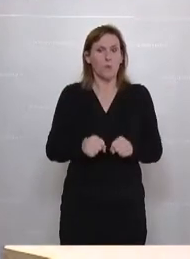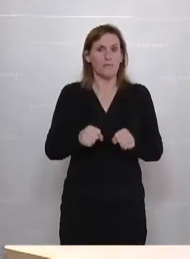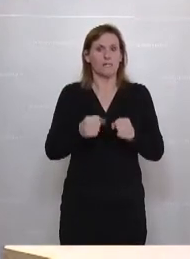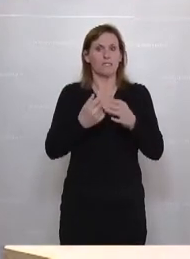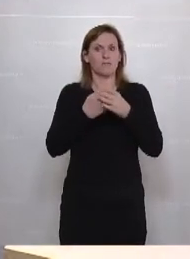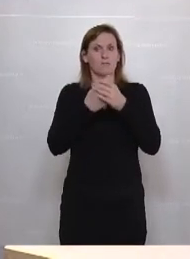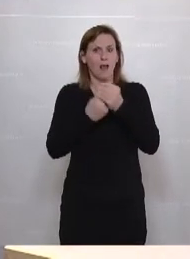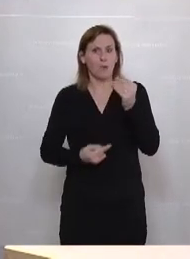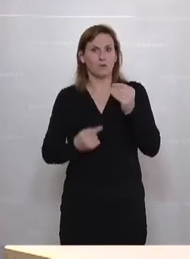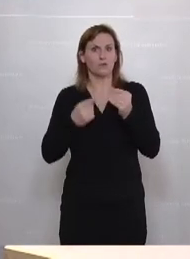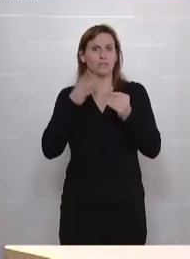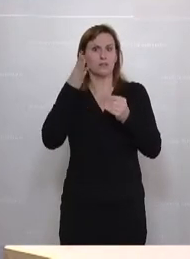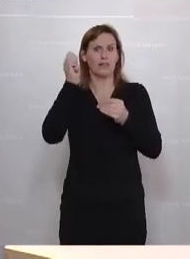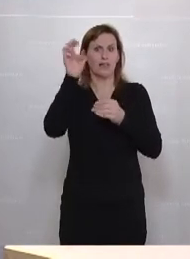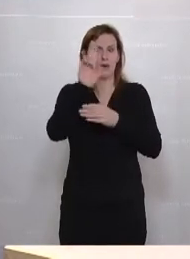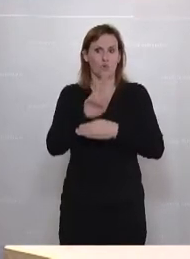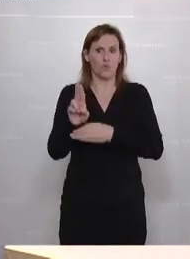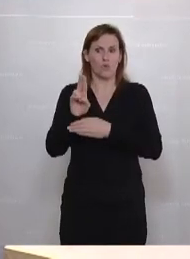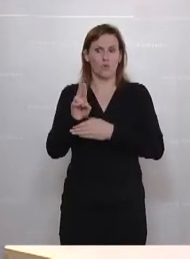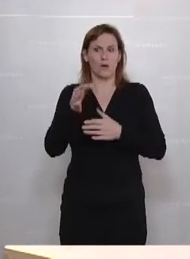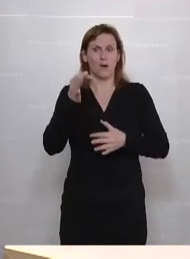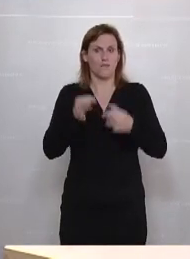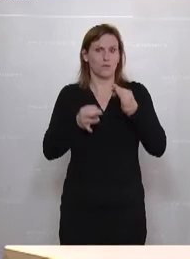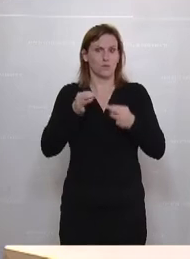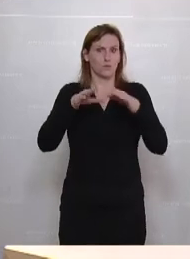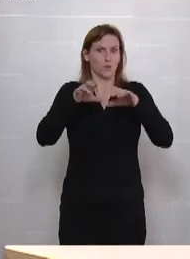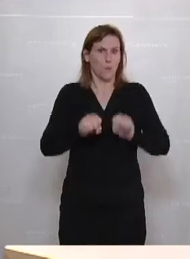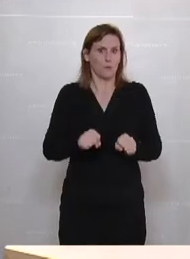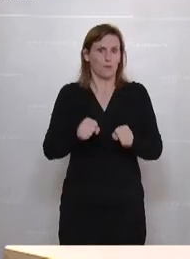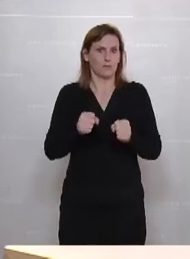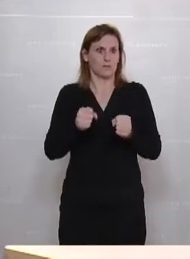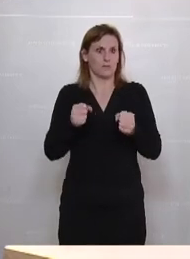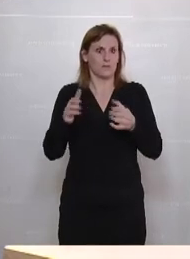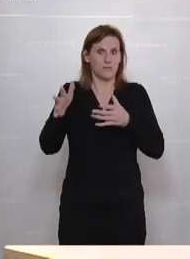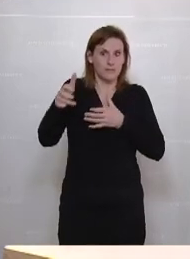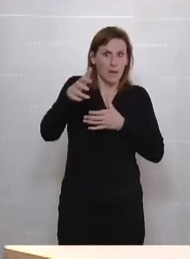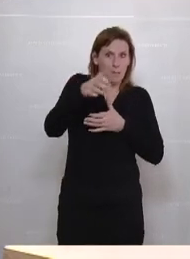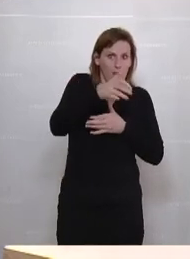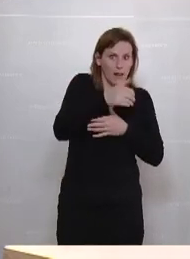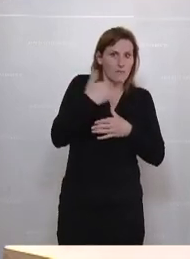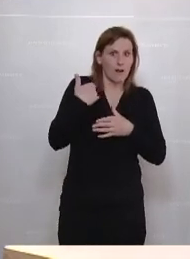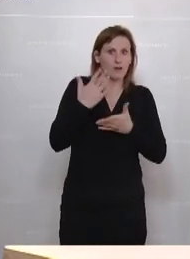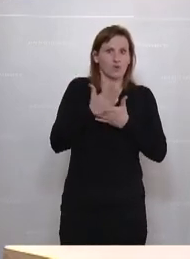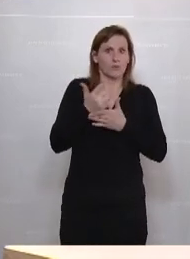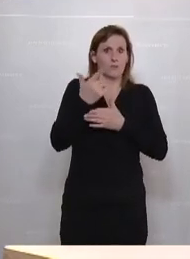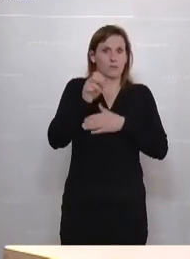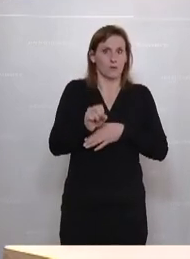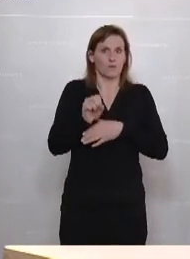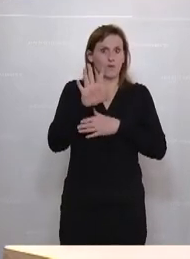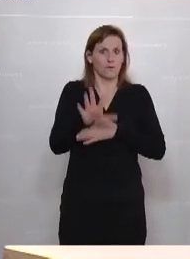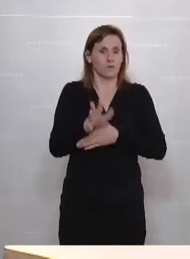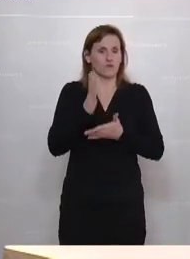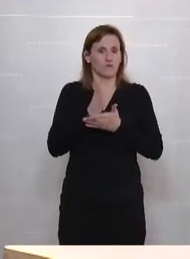Kompetenzverlust in Richtung der EU. Die EU versucht mit diesem Pakt Kompetenz an sich zu ziehen, nachdem sie 2015 schon